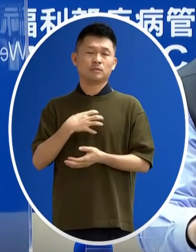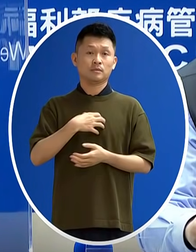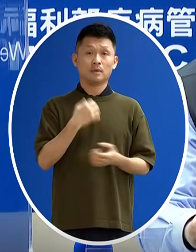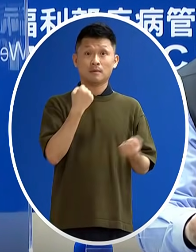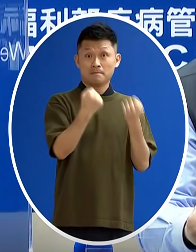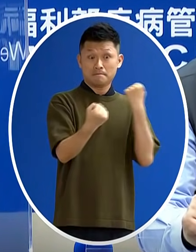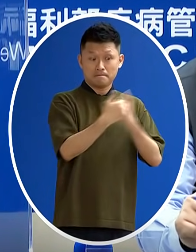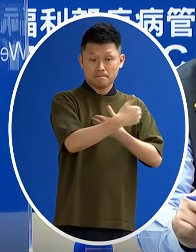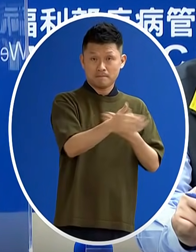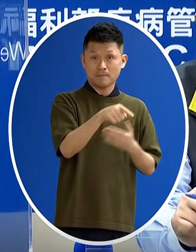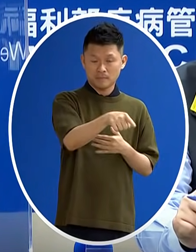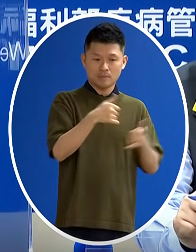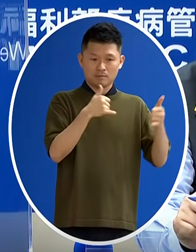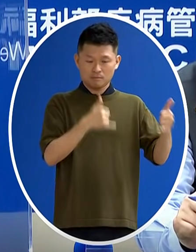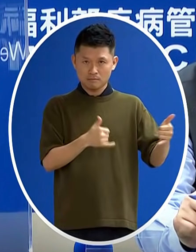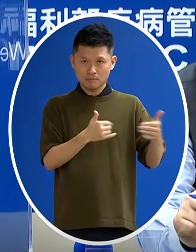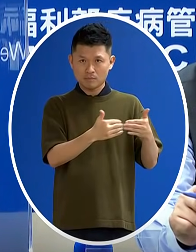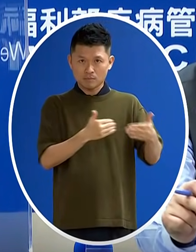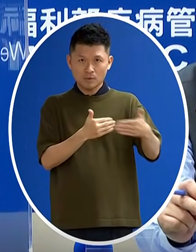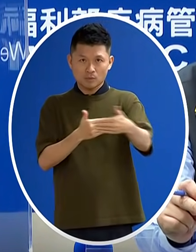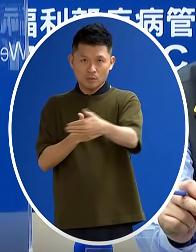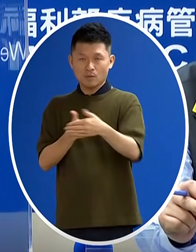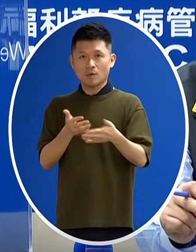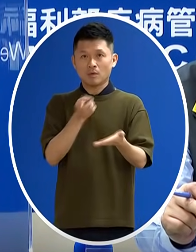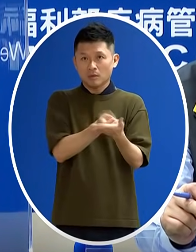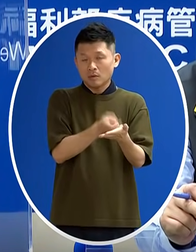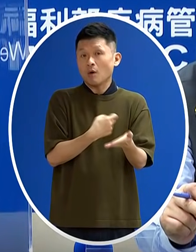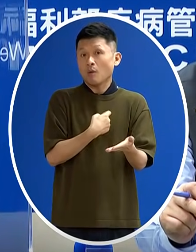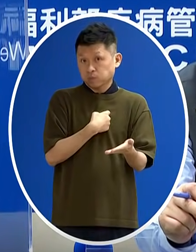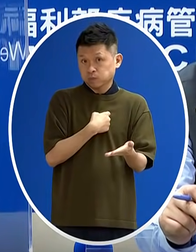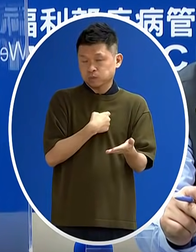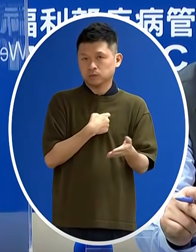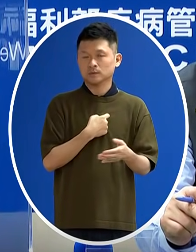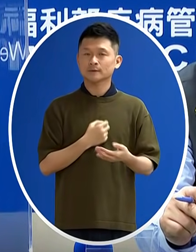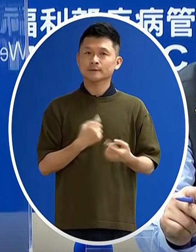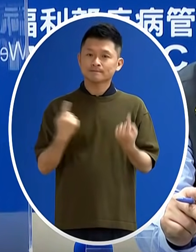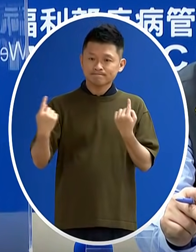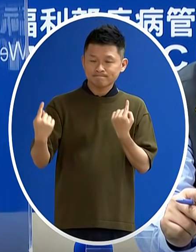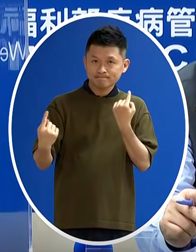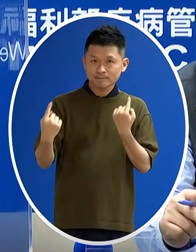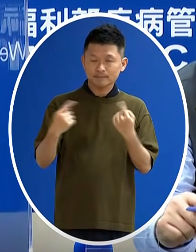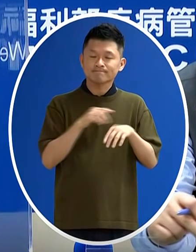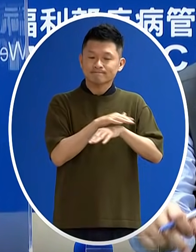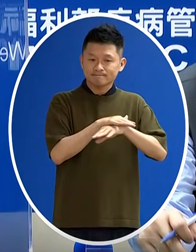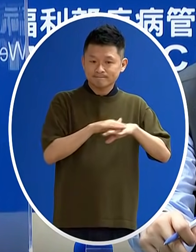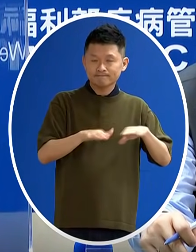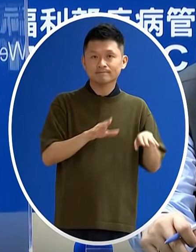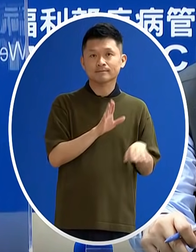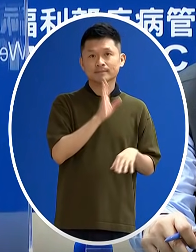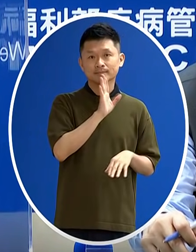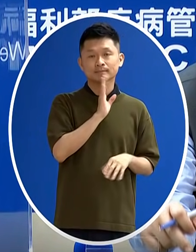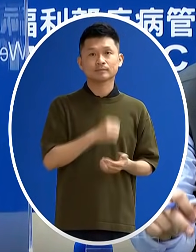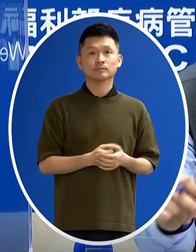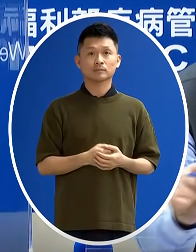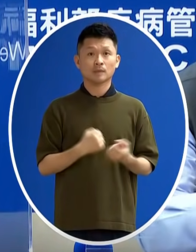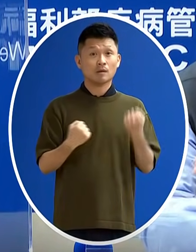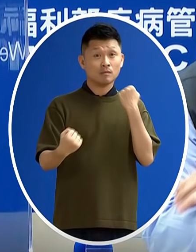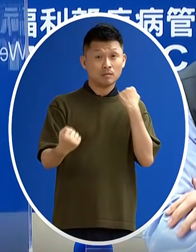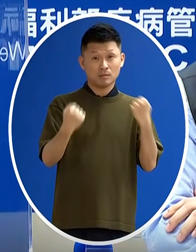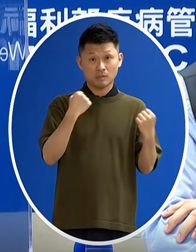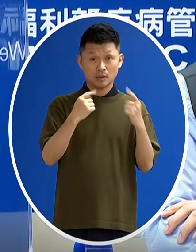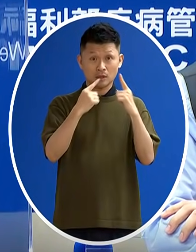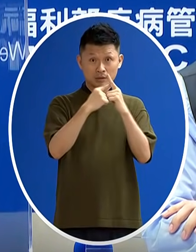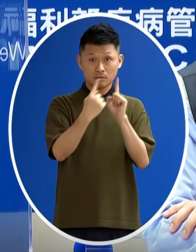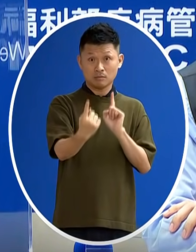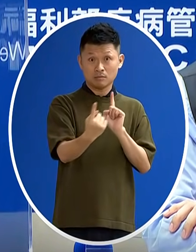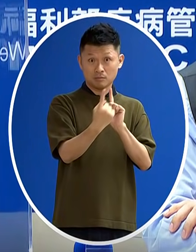们要求要一定的距离间隔，好，那相对的就会比较好是安全。那健身一定要人跟人的